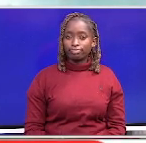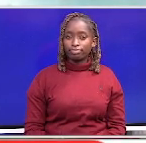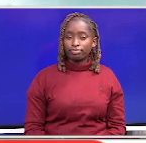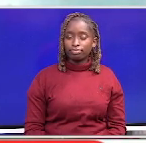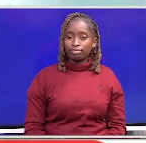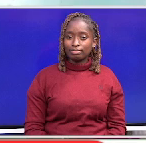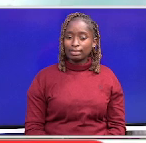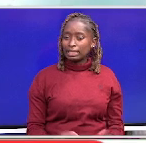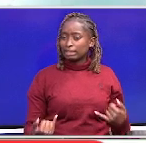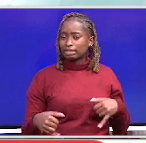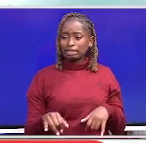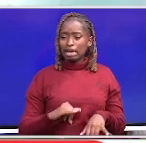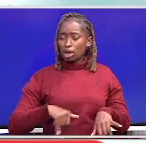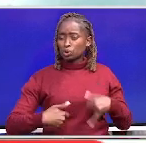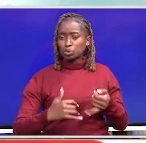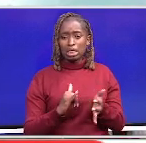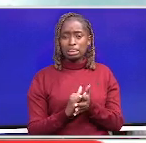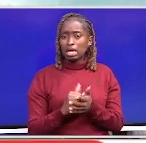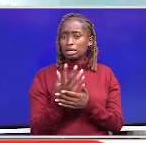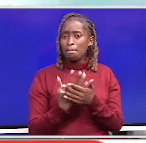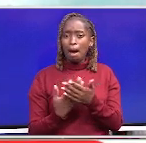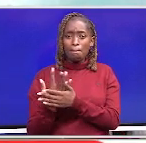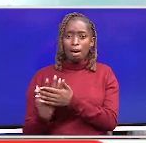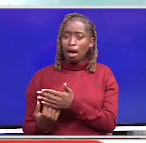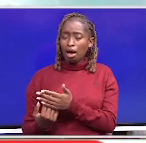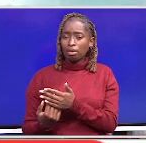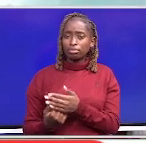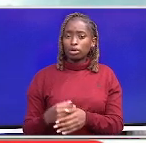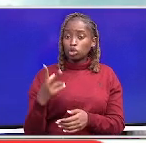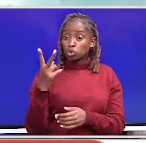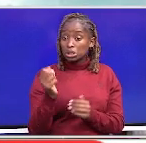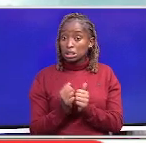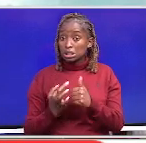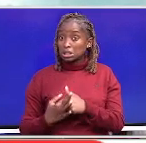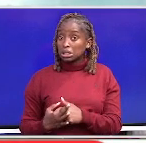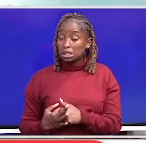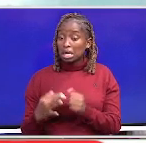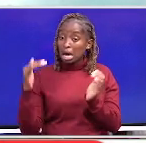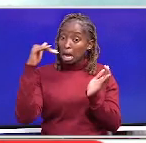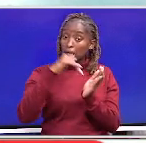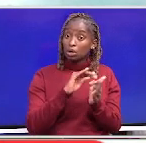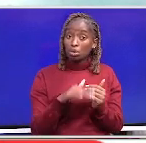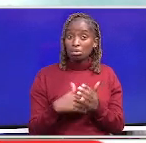2013 tukashed blood. Mekuja utawala wa baba yetu wa taifa sasa.